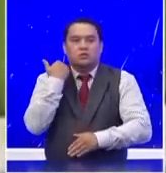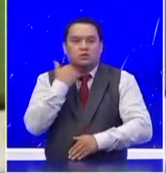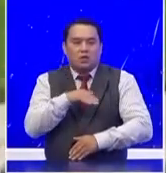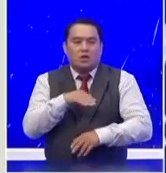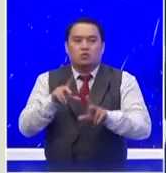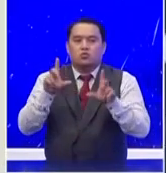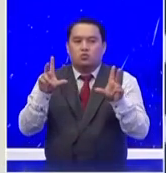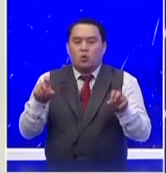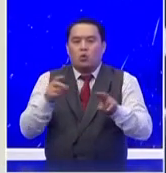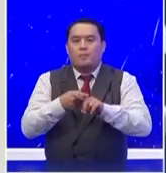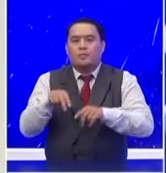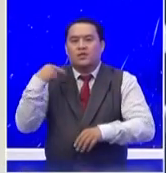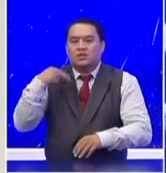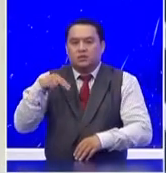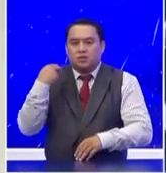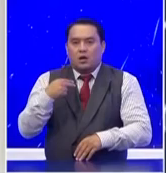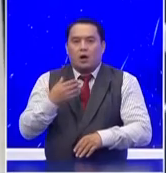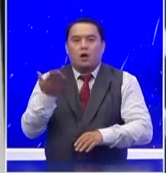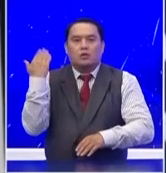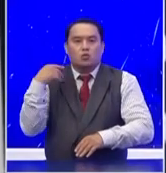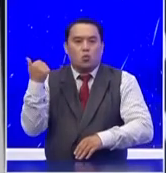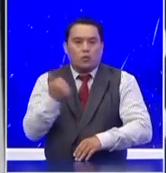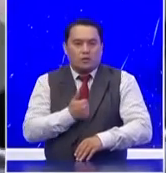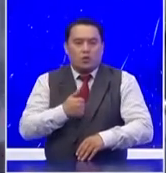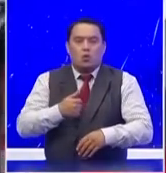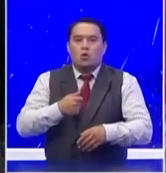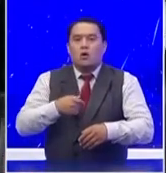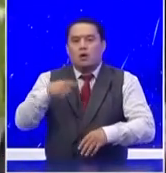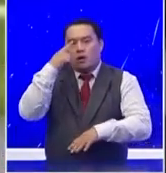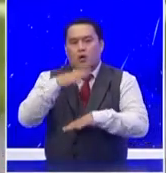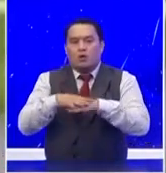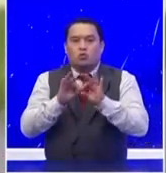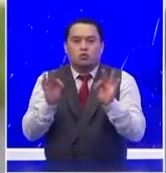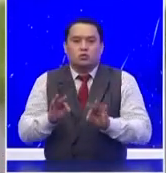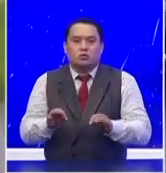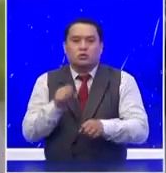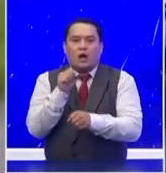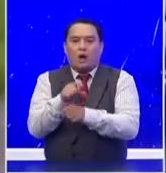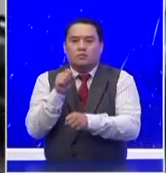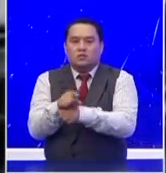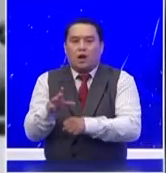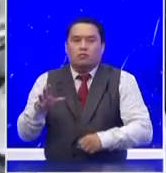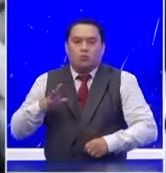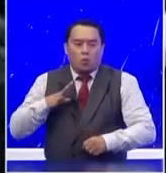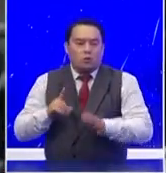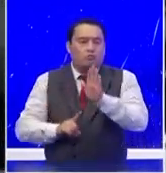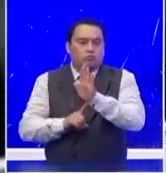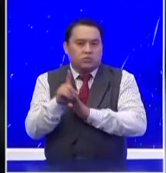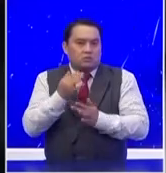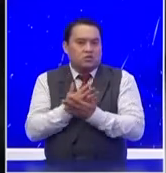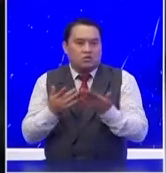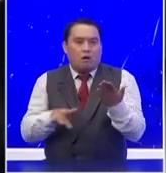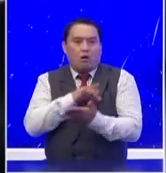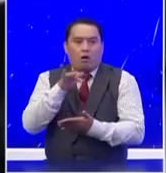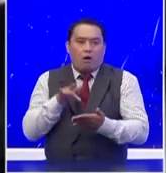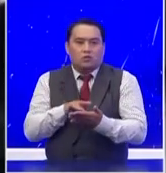бар. Ақш президенті Дональд Трамп өткен аптада штат губернаторларына күзде мектептерді ашуды тапсырған еді. Бұл бастамаға бірқатар қала